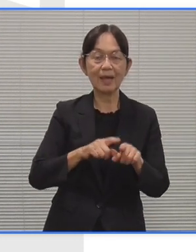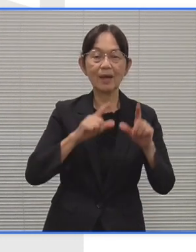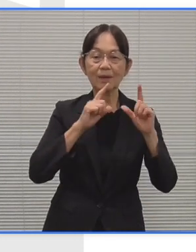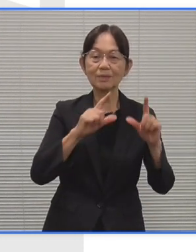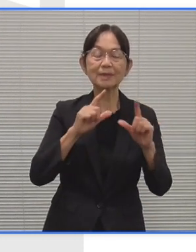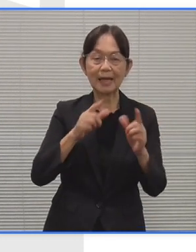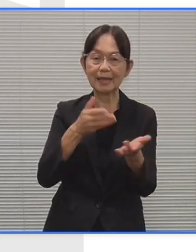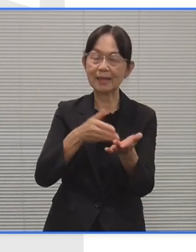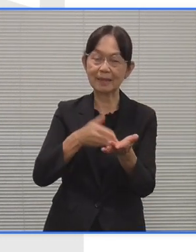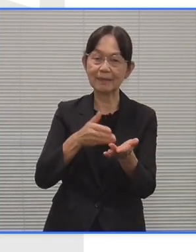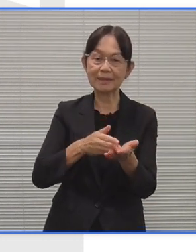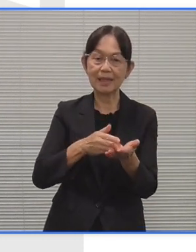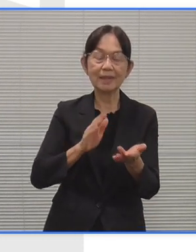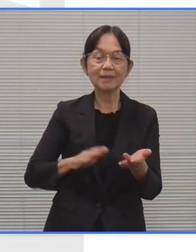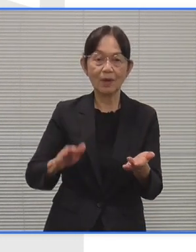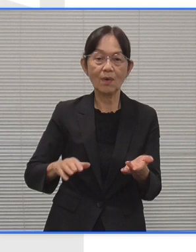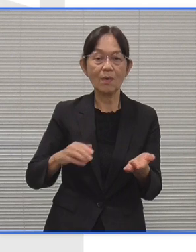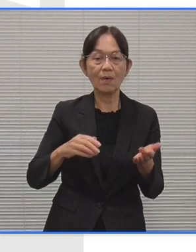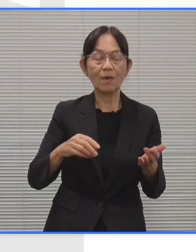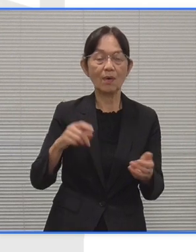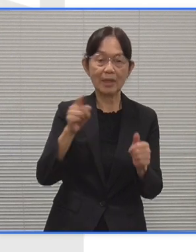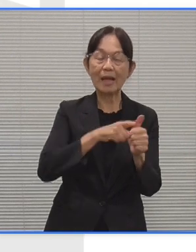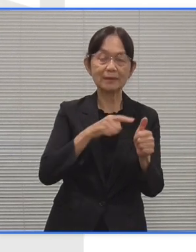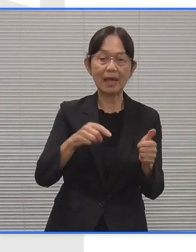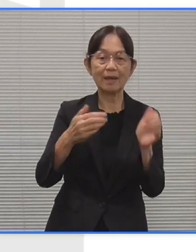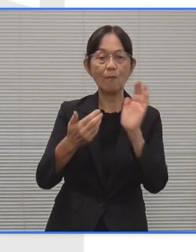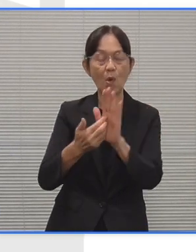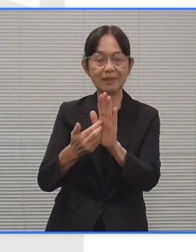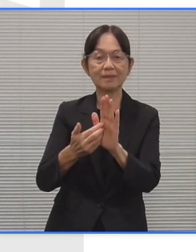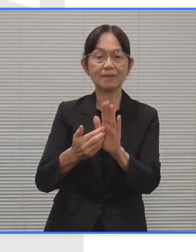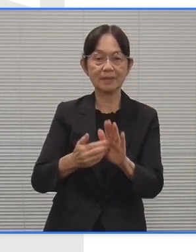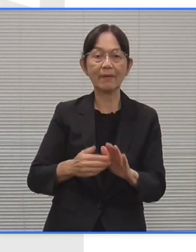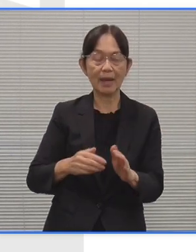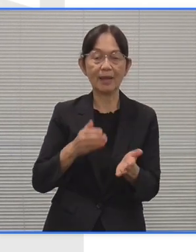児童虐待防止については訴えていきたいと思っております。